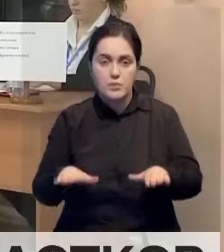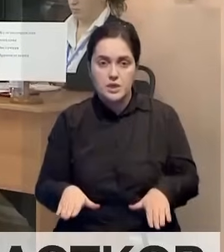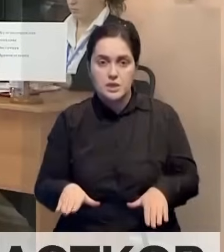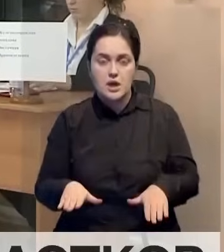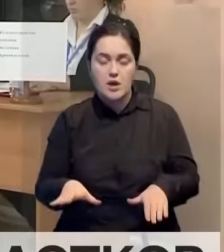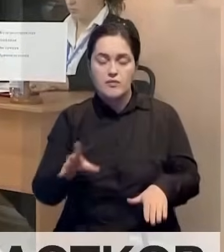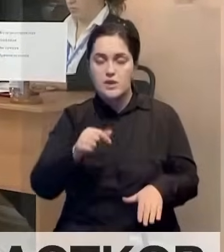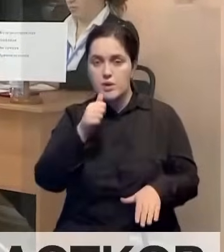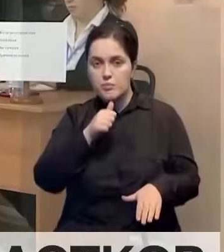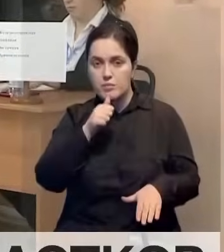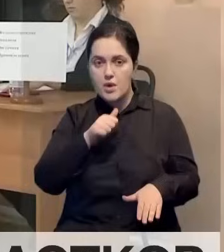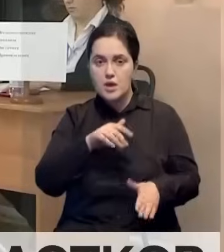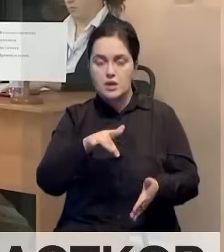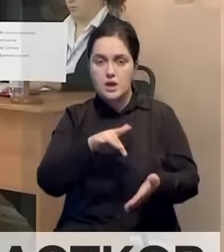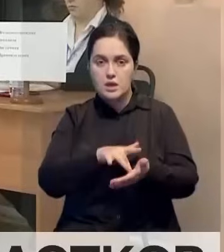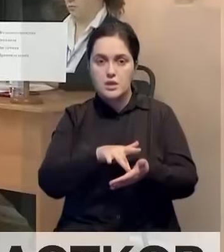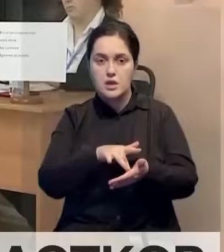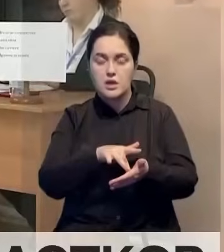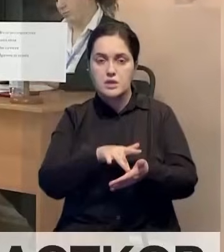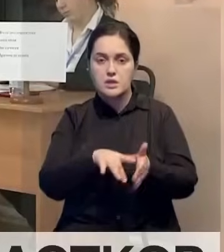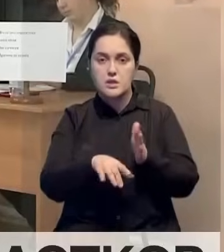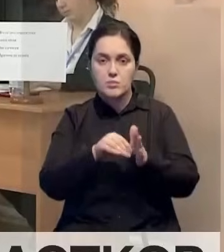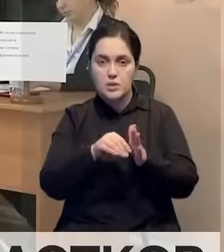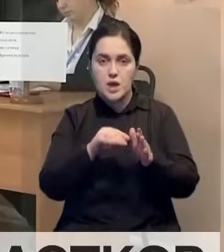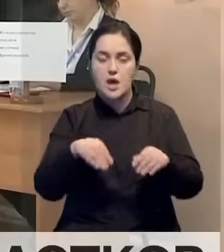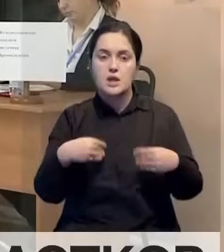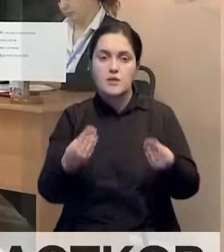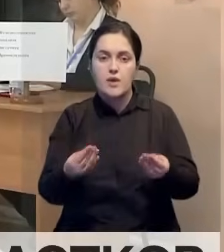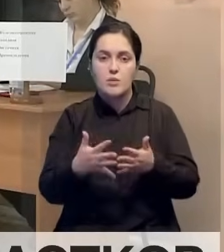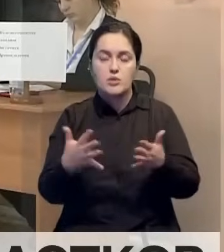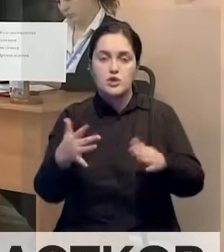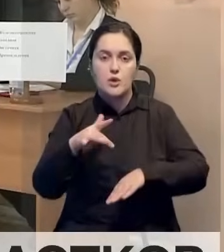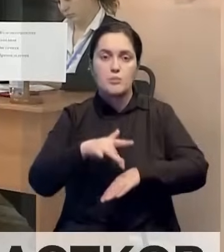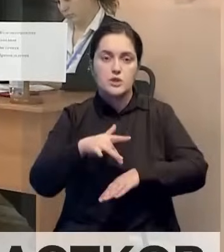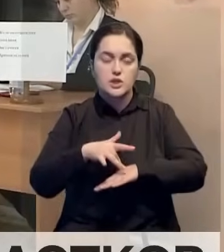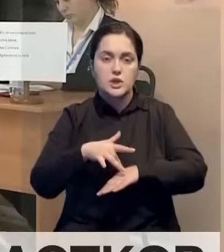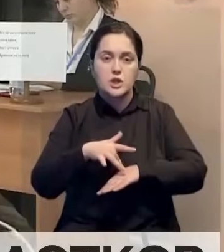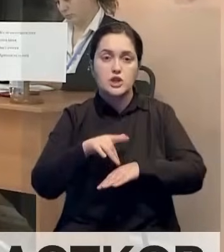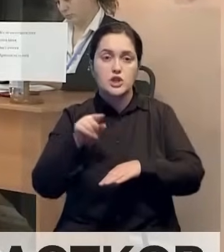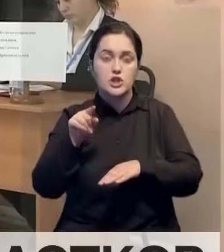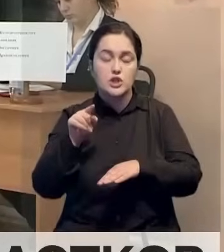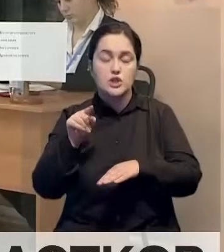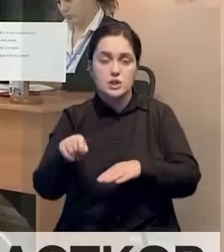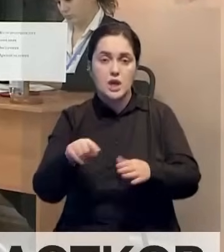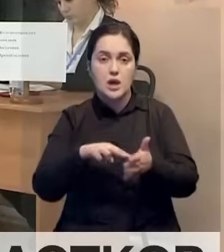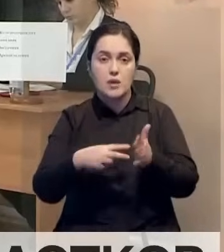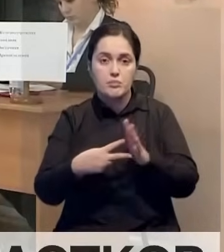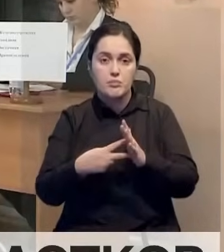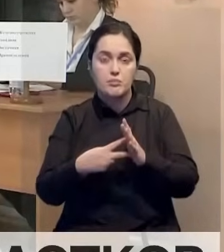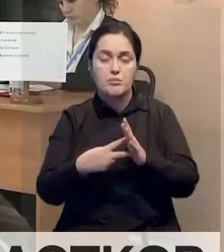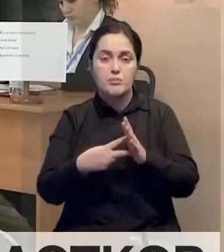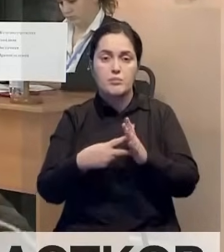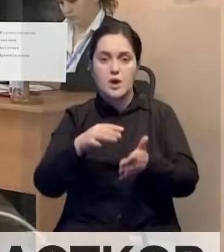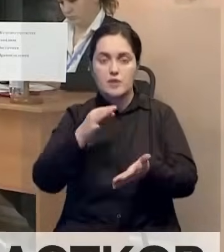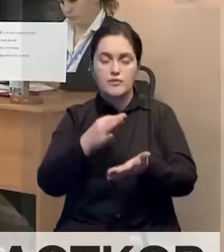всех пилотных регионах. По словам избирателей, они отдавали предпочтение тем кандидатам, чьи стратегии наиболее